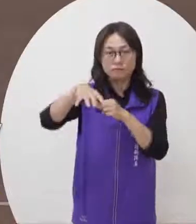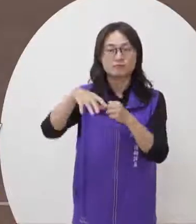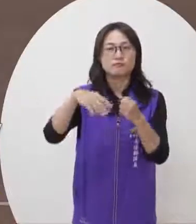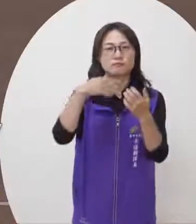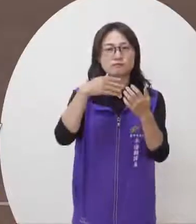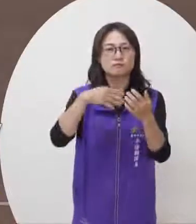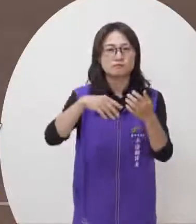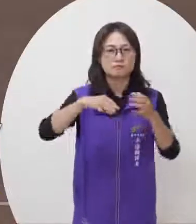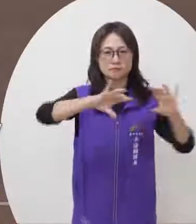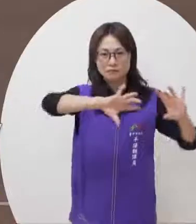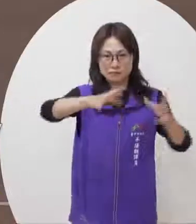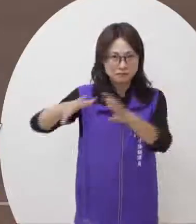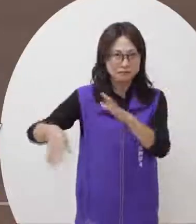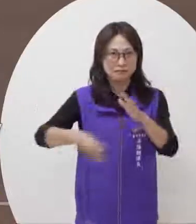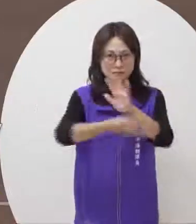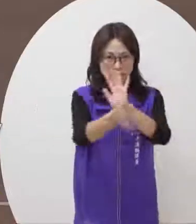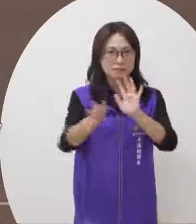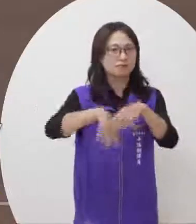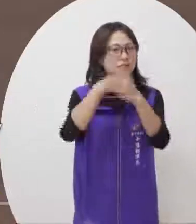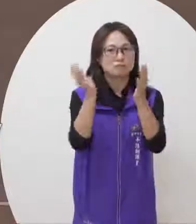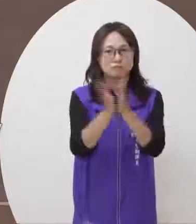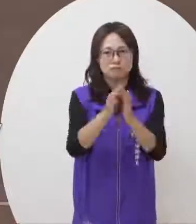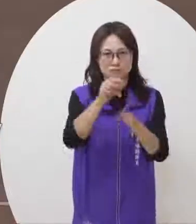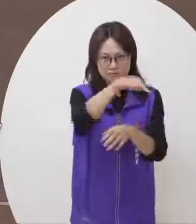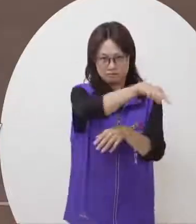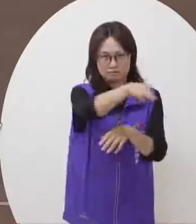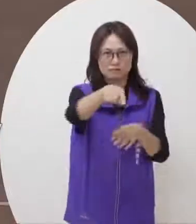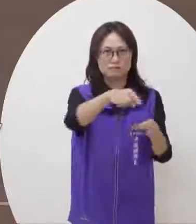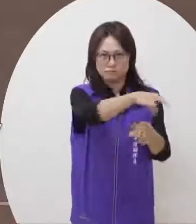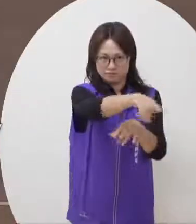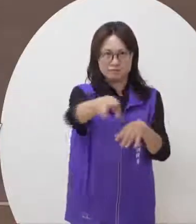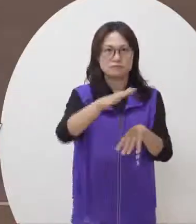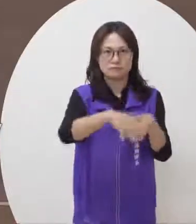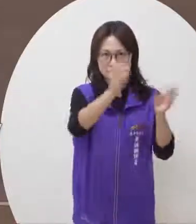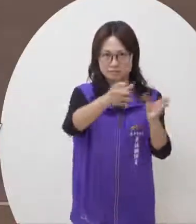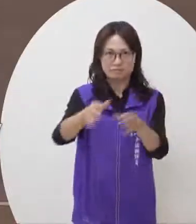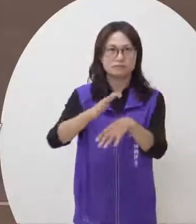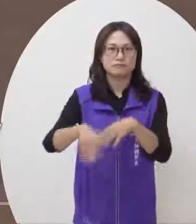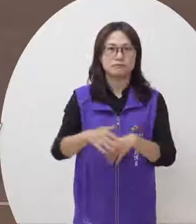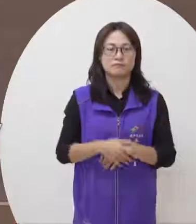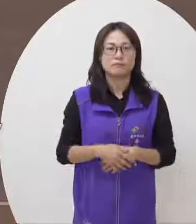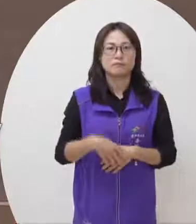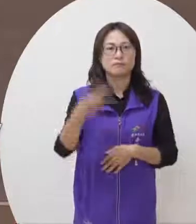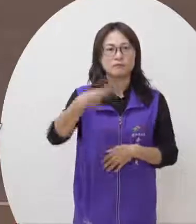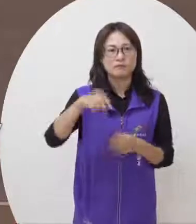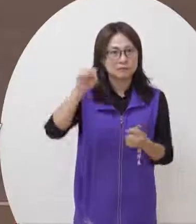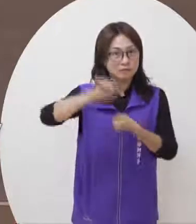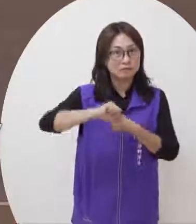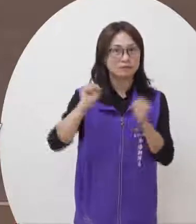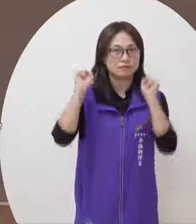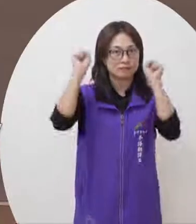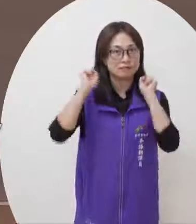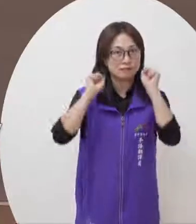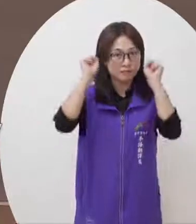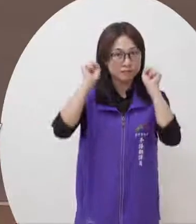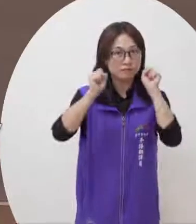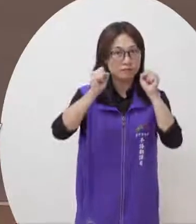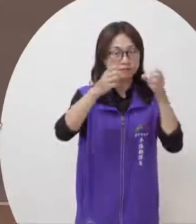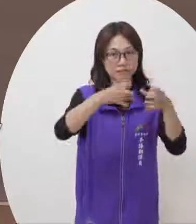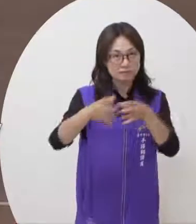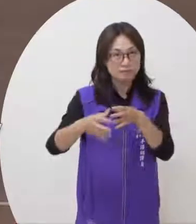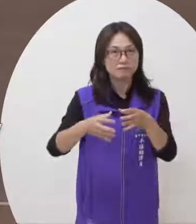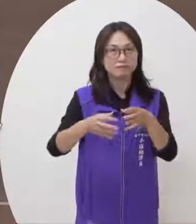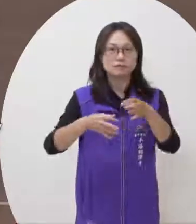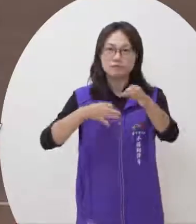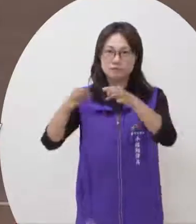会展通通在这个地方哈，那我们再加上各种运动的设施各里面的各种商场，下个月